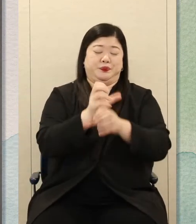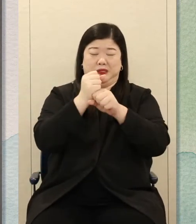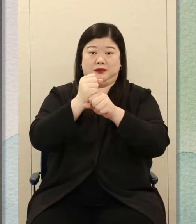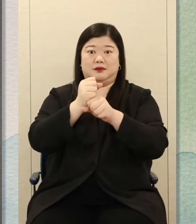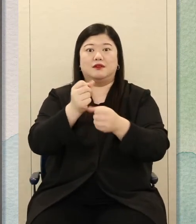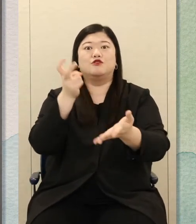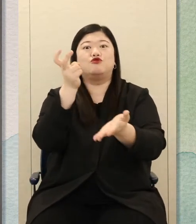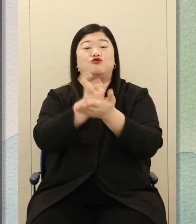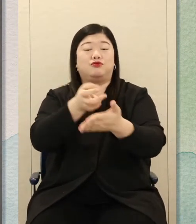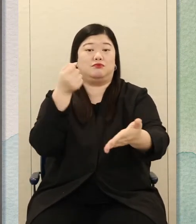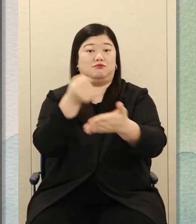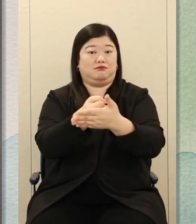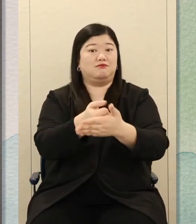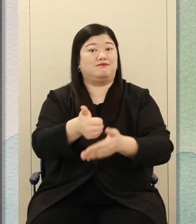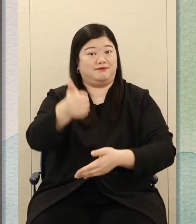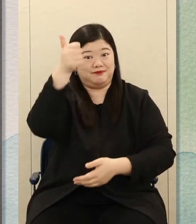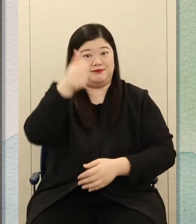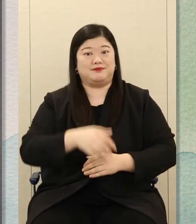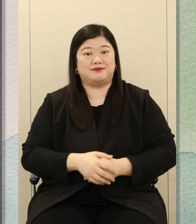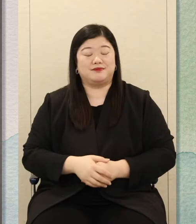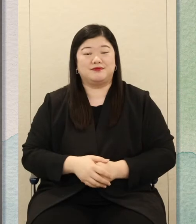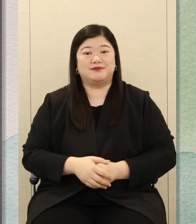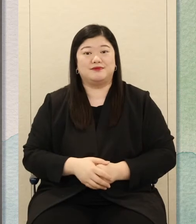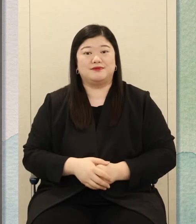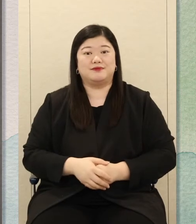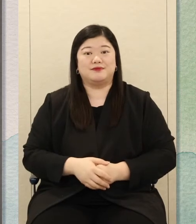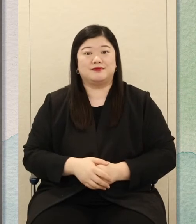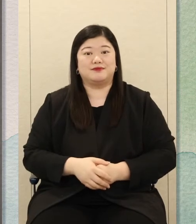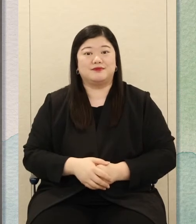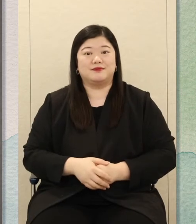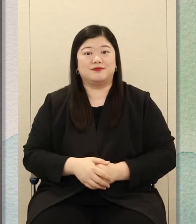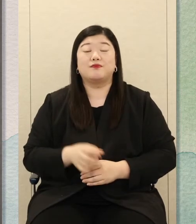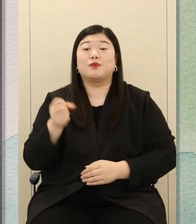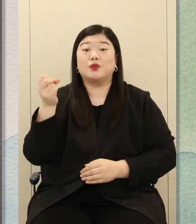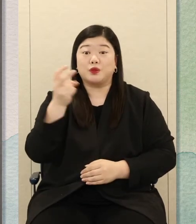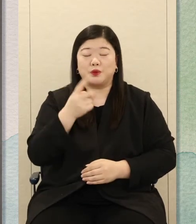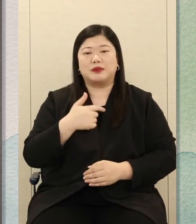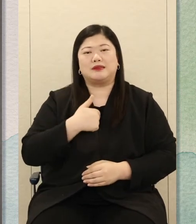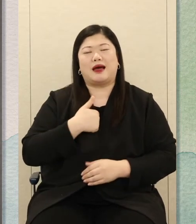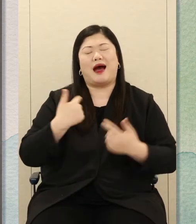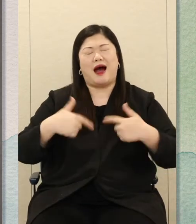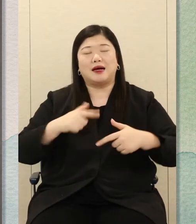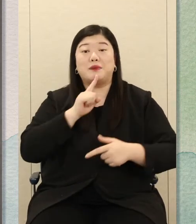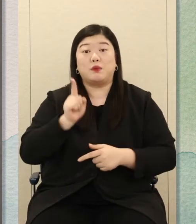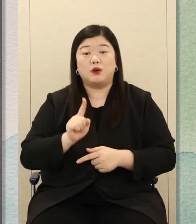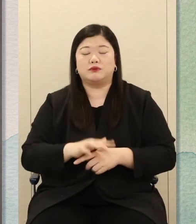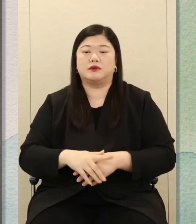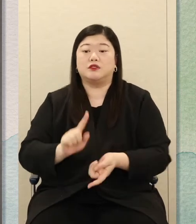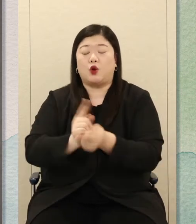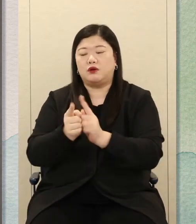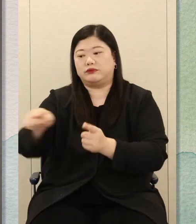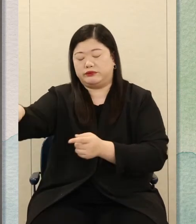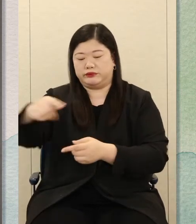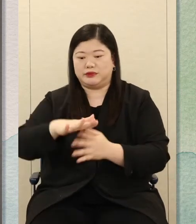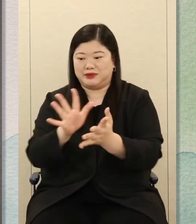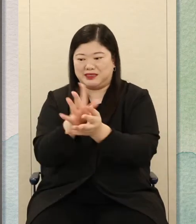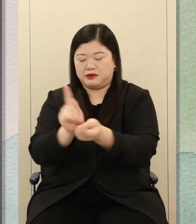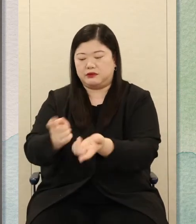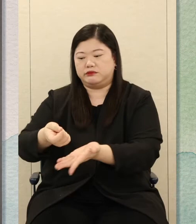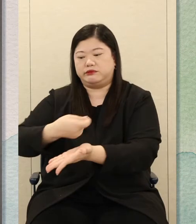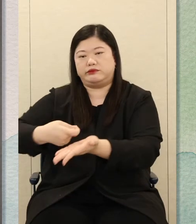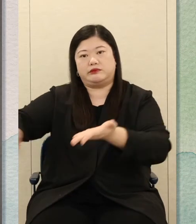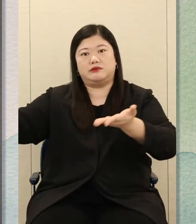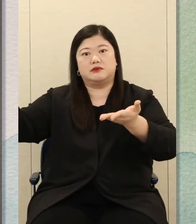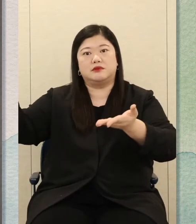만들면 중요하게 되고요. 그 다음에 저는 항상 서명하라고 시켜요. 예, 독서 모임을 하고